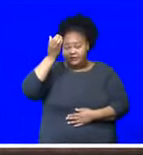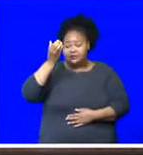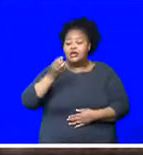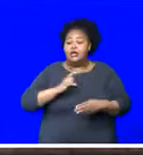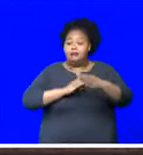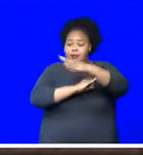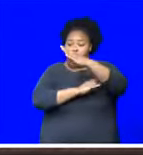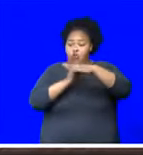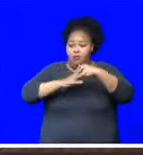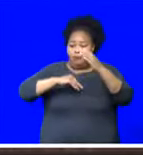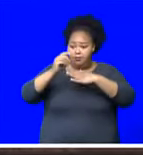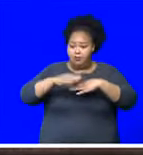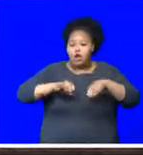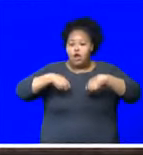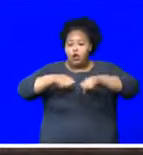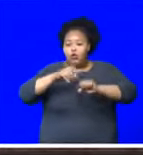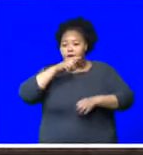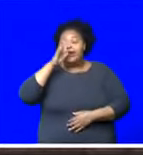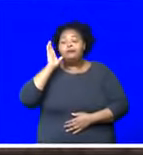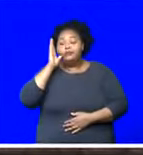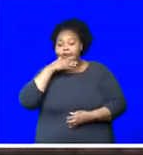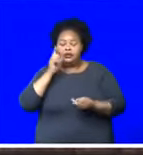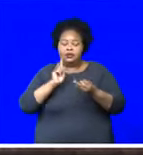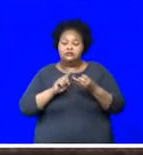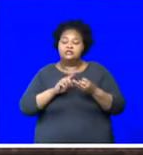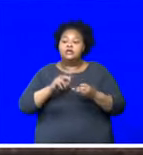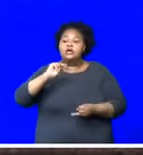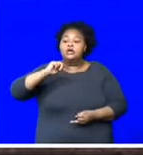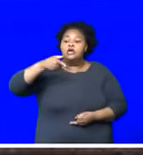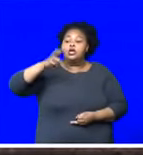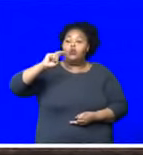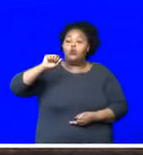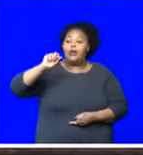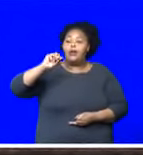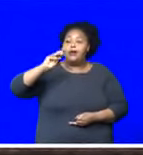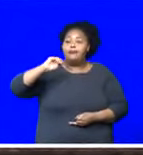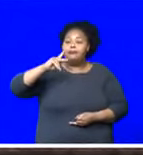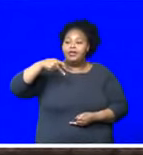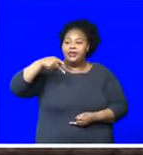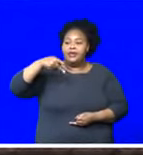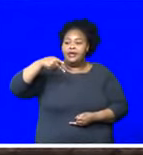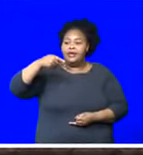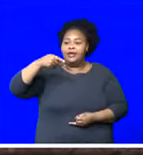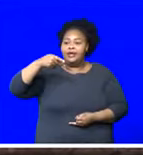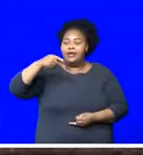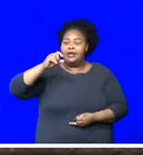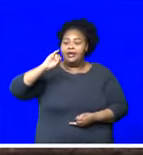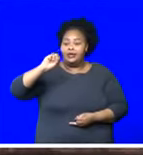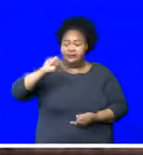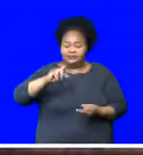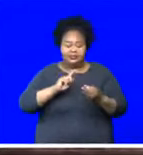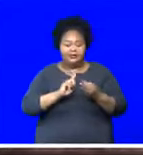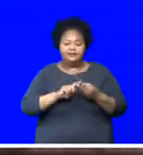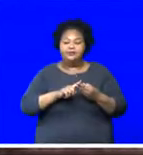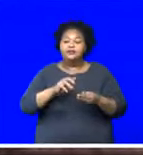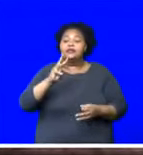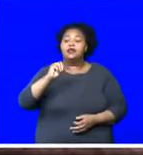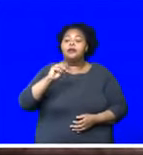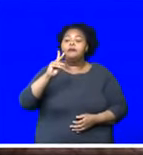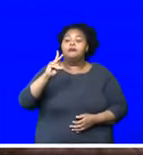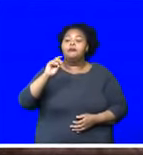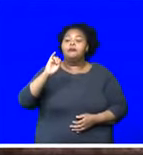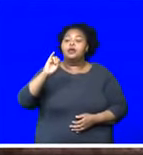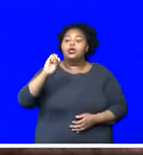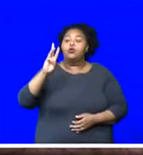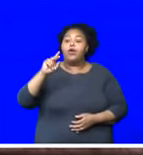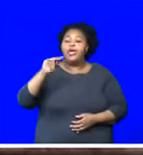emabhuloho tifaka ekhathi inkundla yasemhlambanyathi engwembisi kanye nasemkhiweni kubala kuletinye. Tindzaba Eswatini